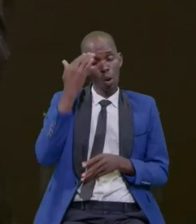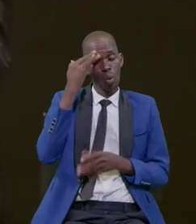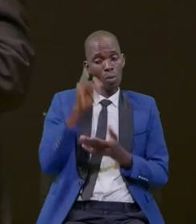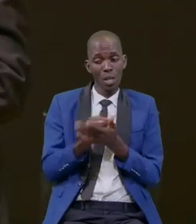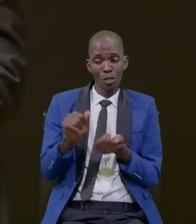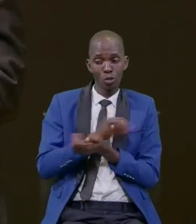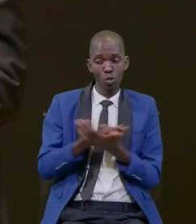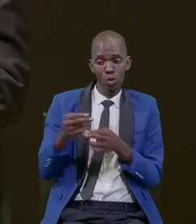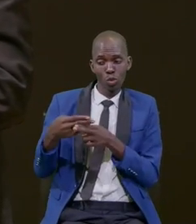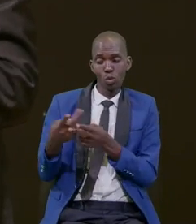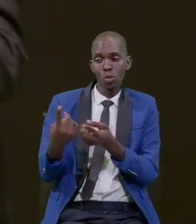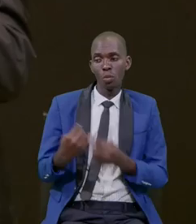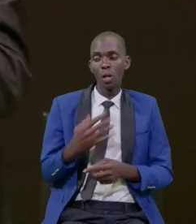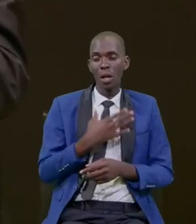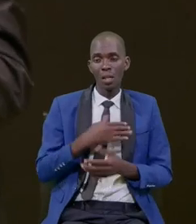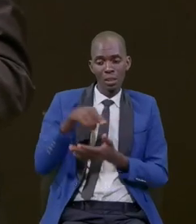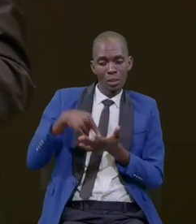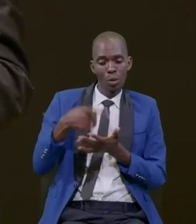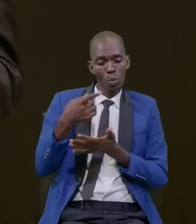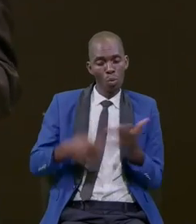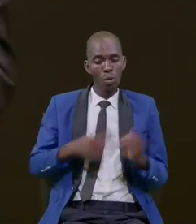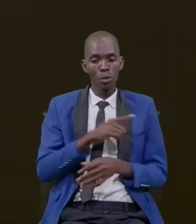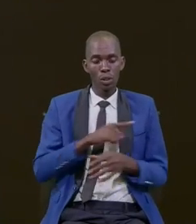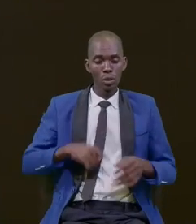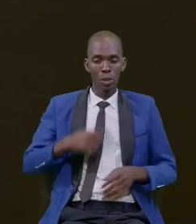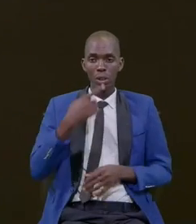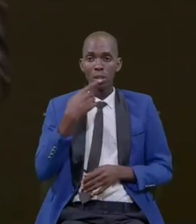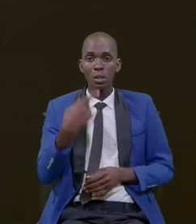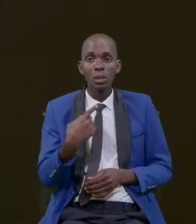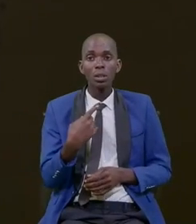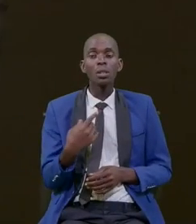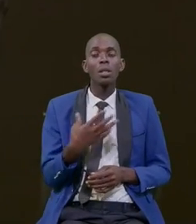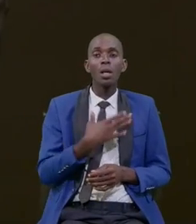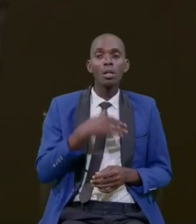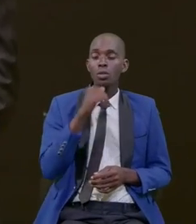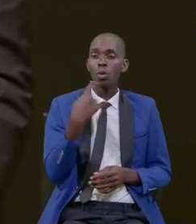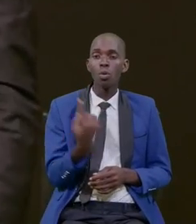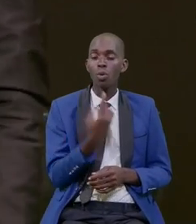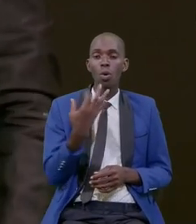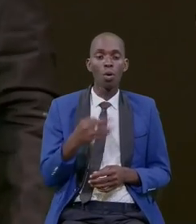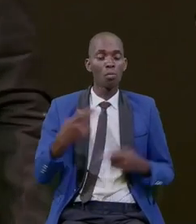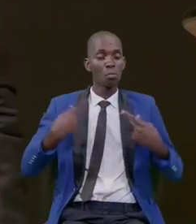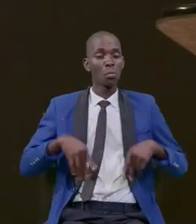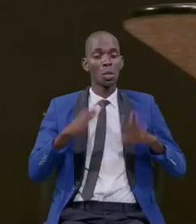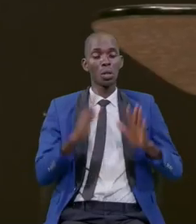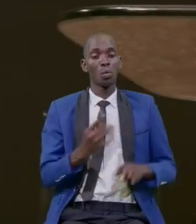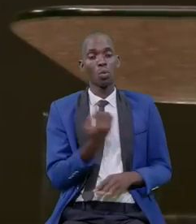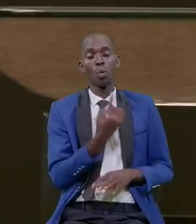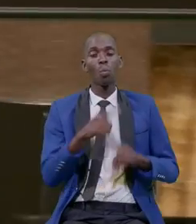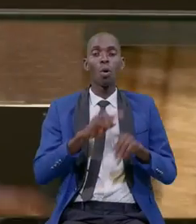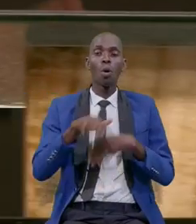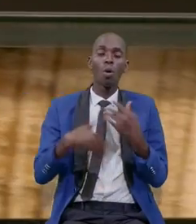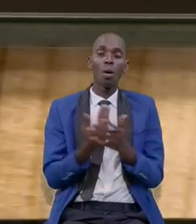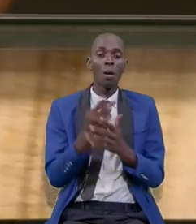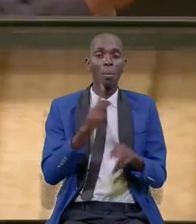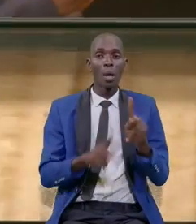direction, parce que le jugement vient. C'est ce que le Seigneur a vu, la corruption de